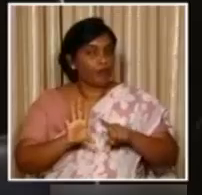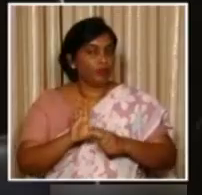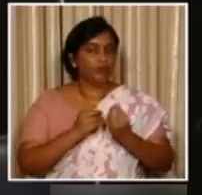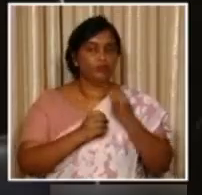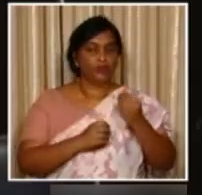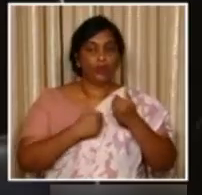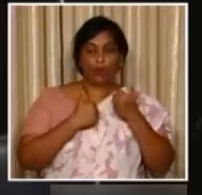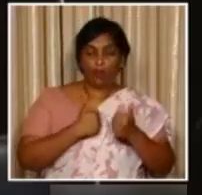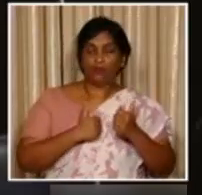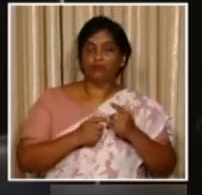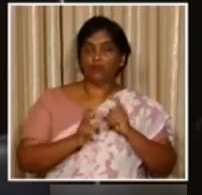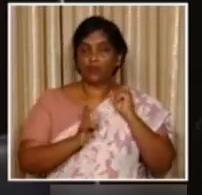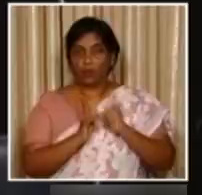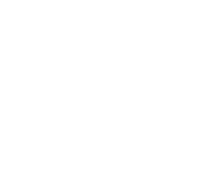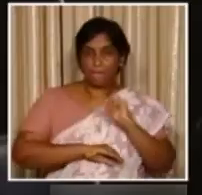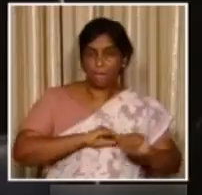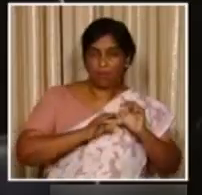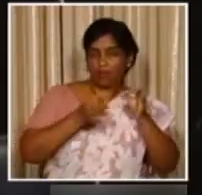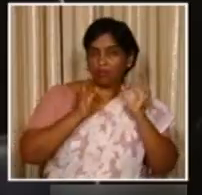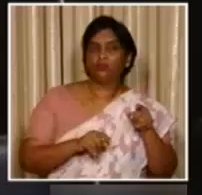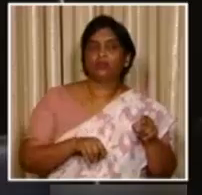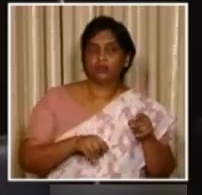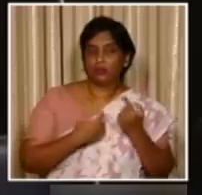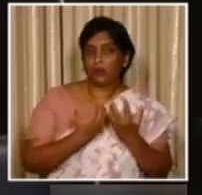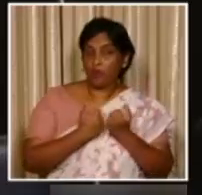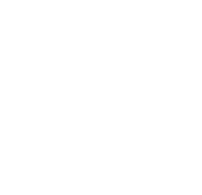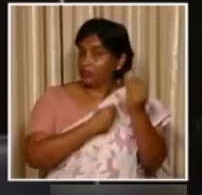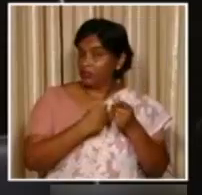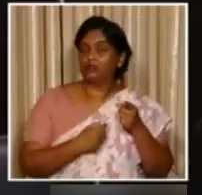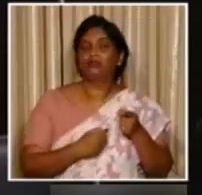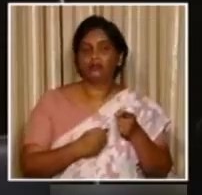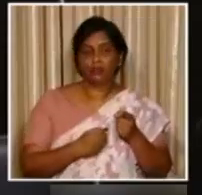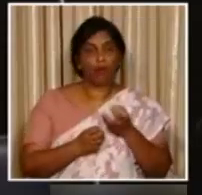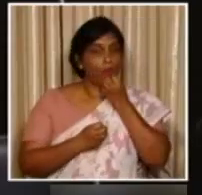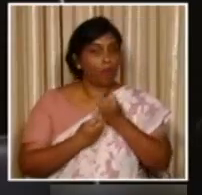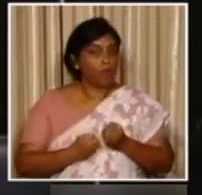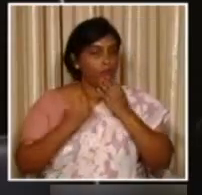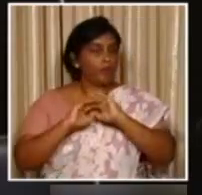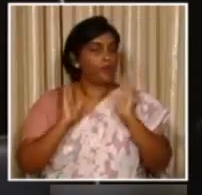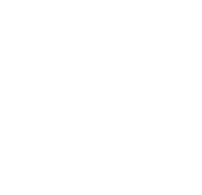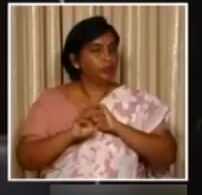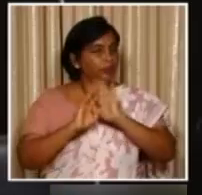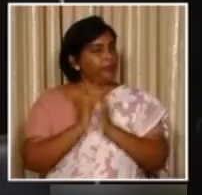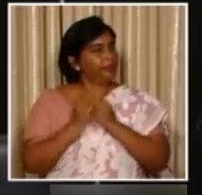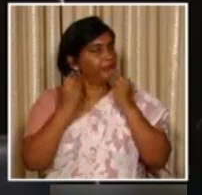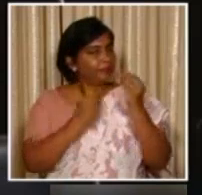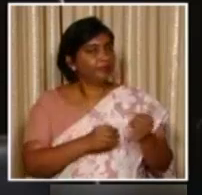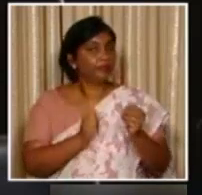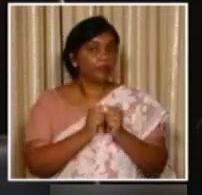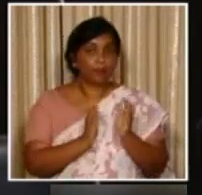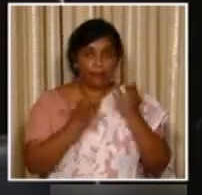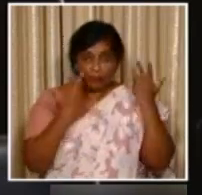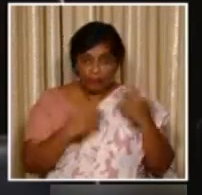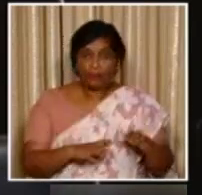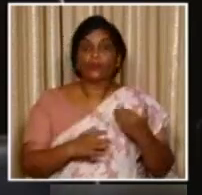මේ හොඳට කෝඩිනේටඩ් ඇටෑක් එකක් කරන්න ඒ අවස්ථ උපදෙසුත් දීලා පුපුර්ණ ද්‍රව්‍ය සහ ආයුධ දීලා මේක කරාද කියලා